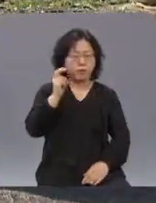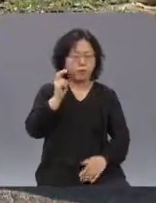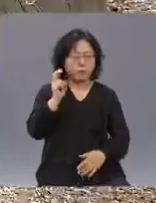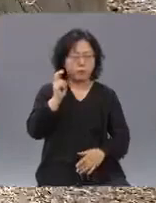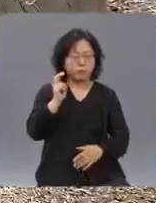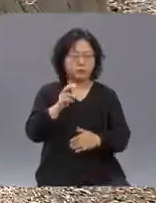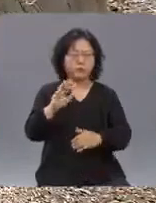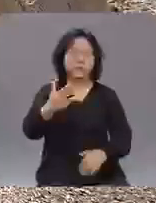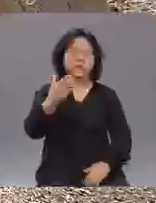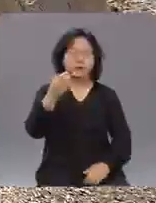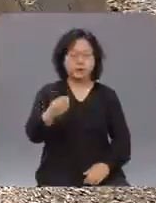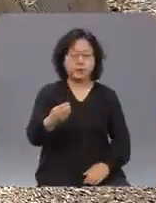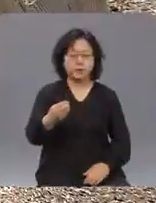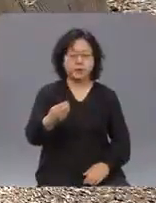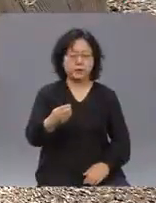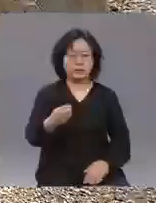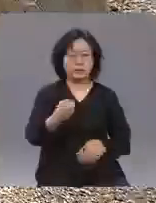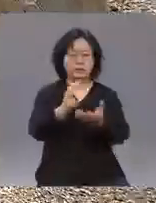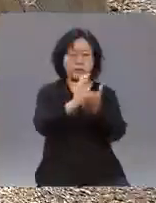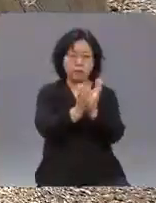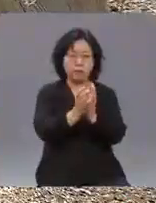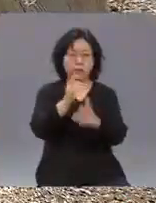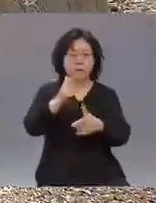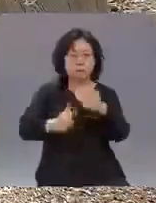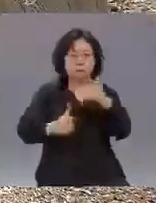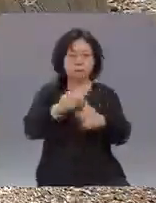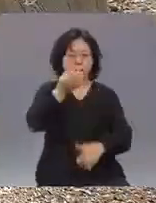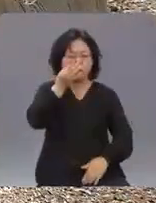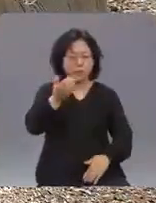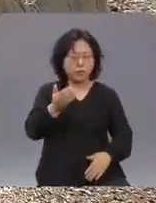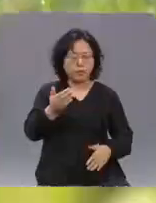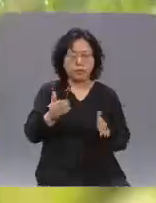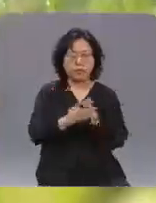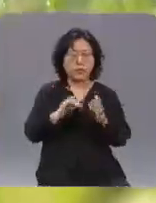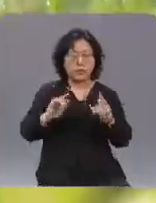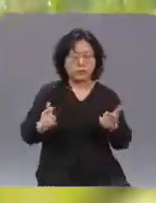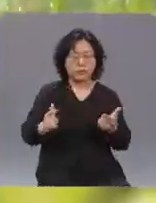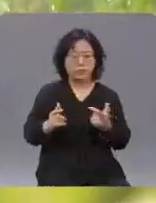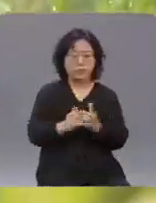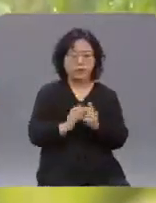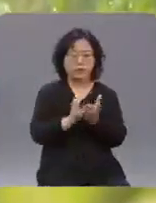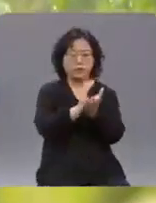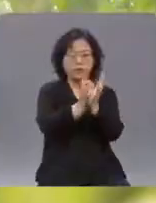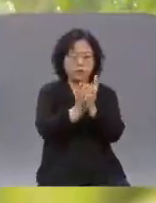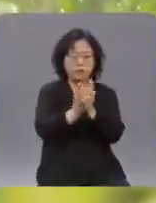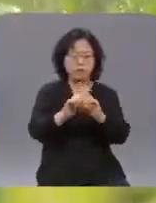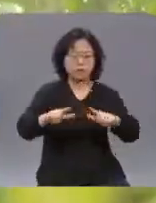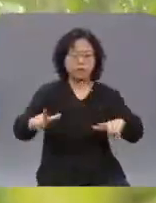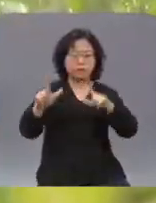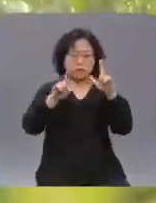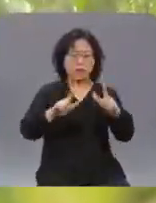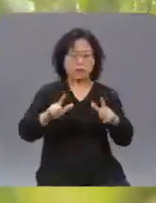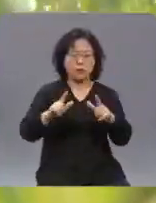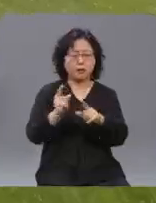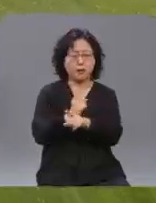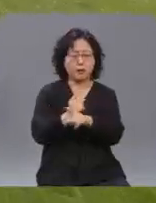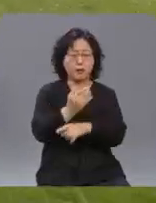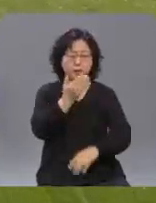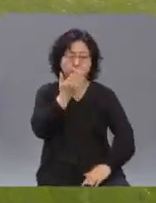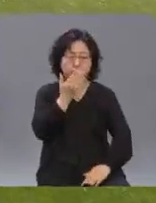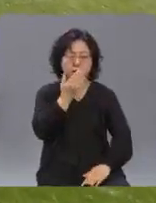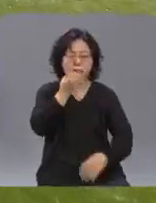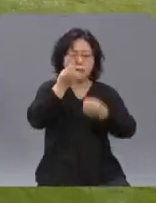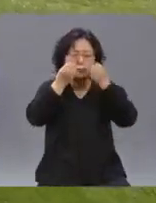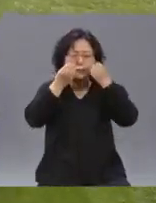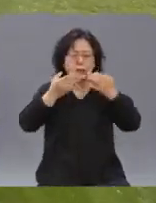800만명 관람객들에게 꽃과 나무를 선보이는데 그치지 않고 정원이 일상을 어떻게 바꿀 수 있는지